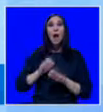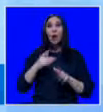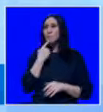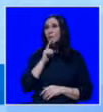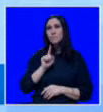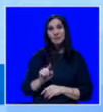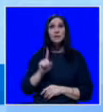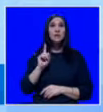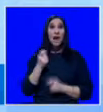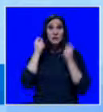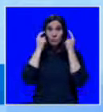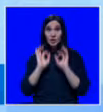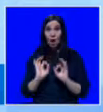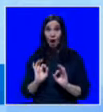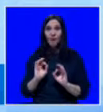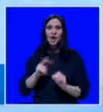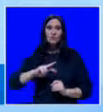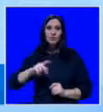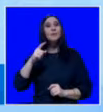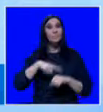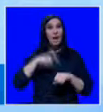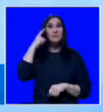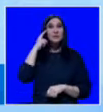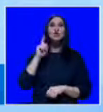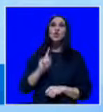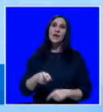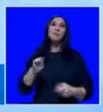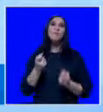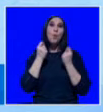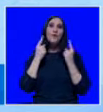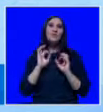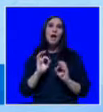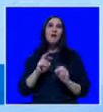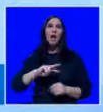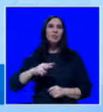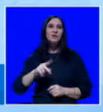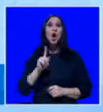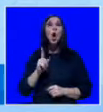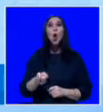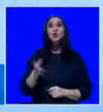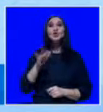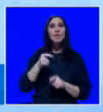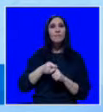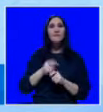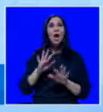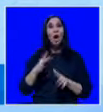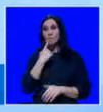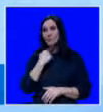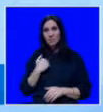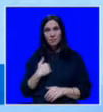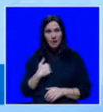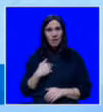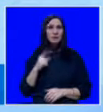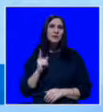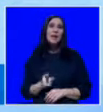дали трябва да се появи така алтернатива, да, мисля, че трябва да се появи така алтернатива. Сега, кой ще направи, ако питате мен, според мен тя трябва да